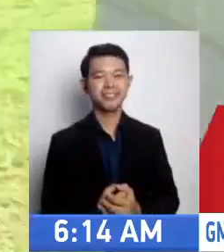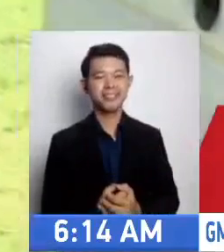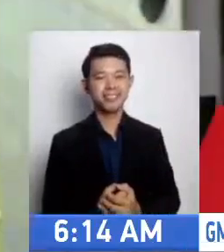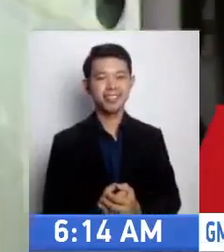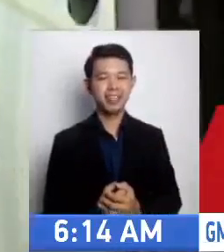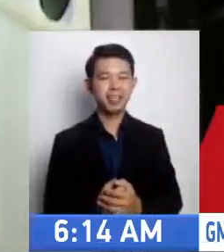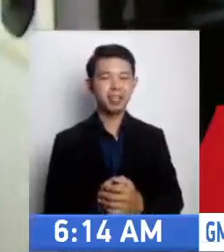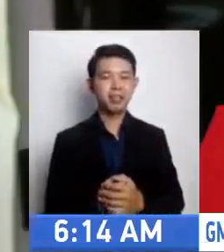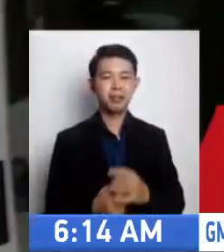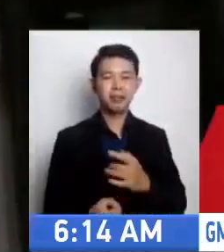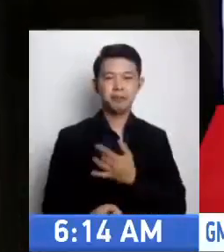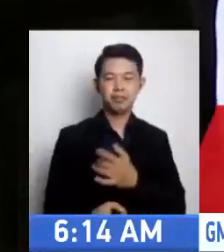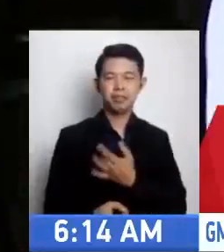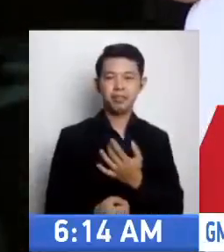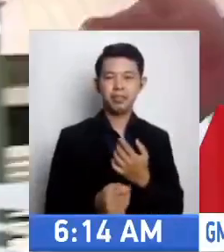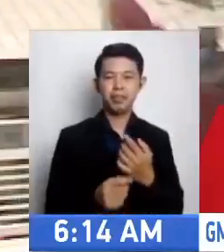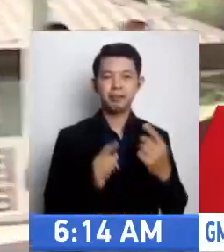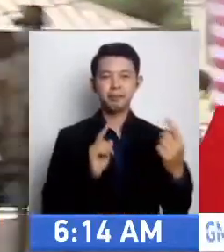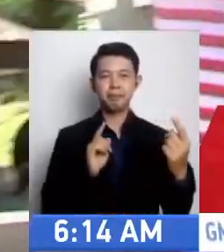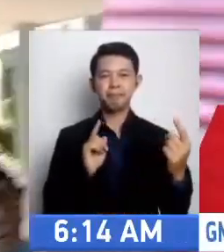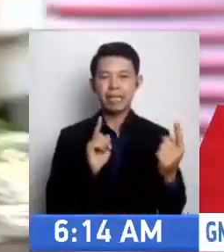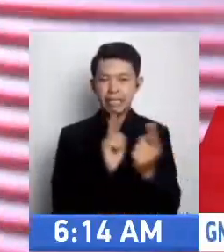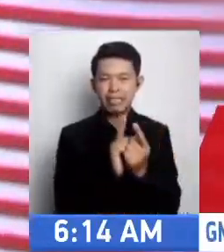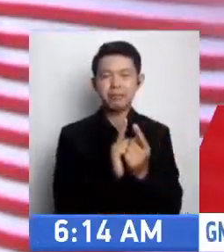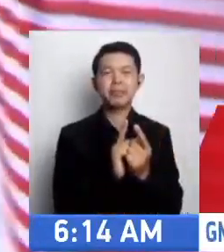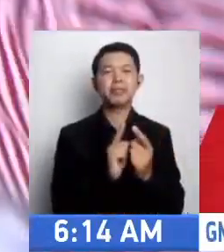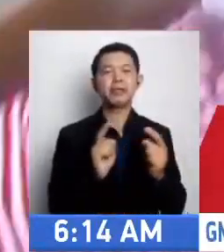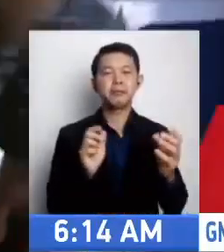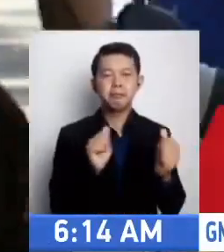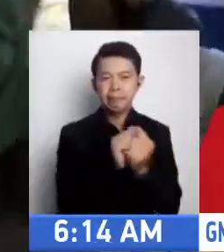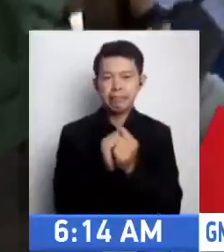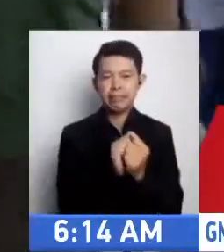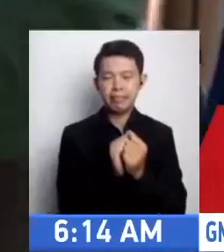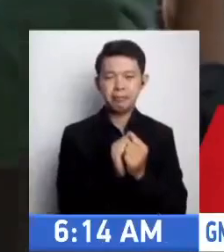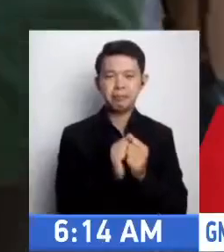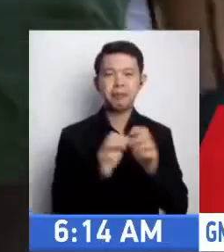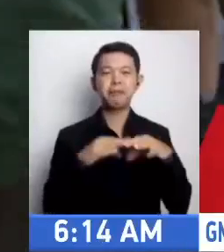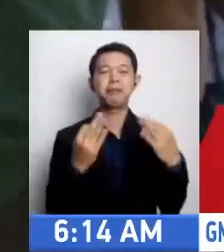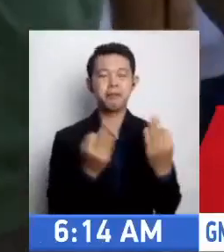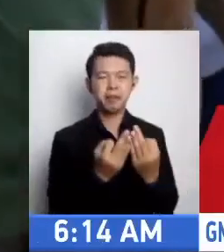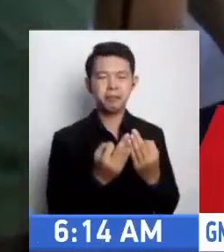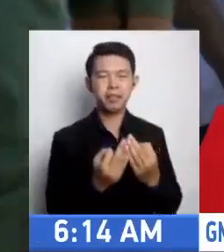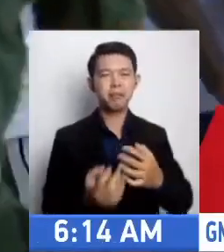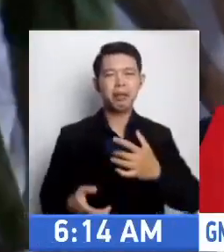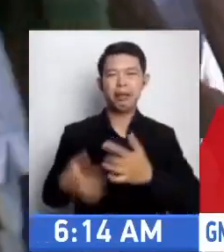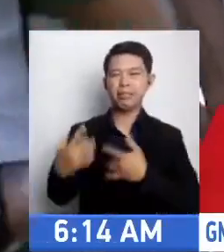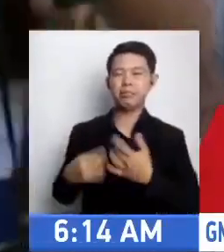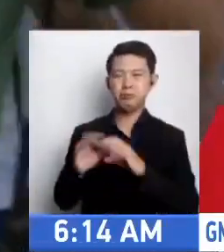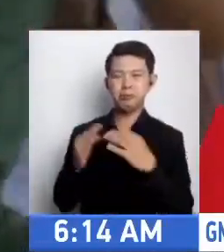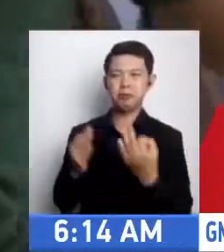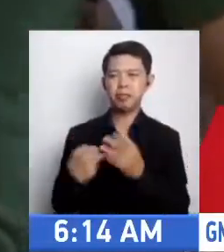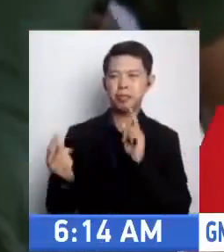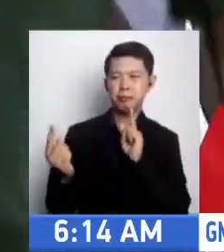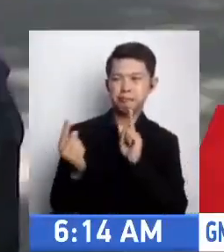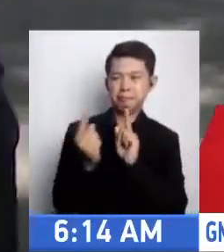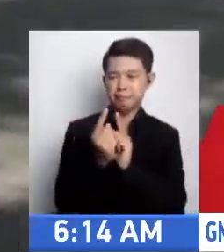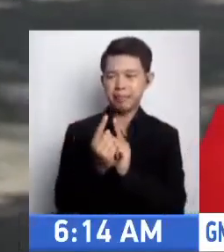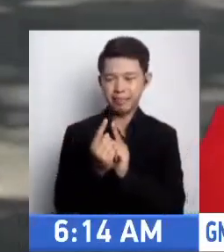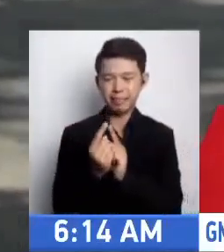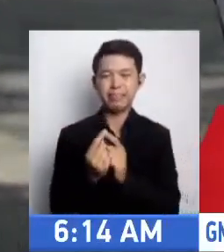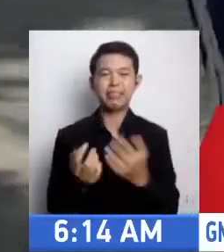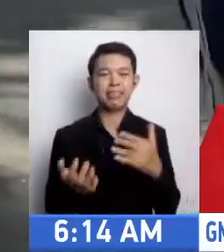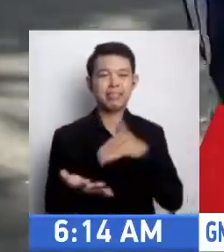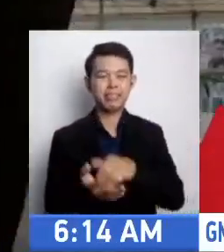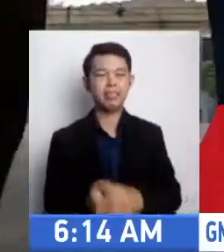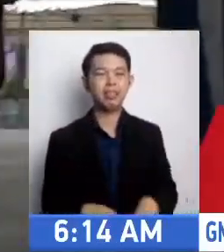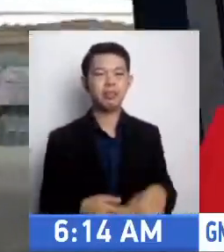pamilyang sabik na naghintay sa labas ng mga kulungan. Isa sa mga pinalaya ang 74 anyos na binuhat